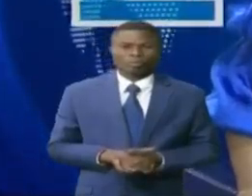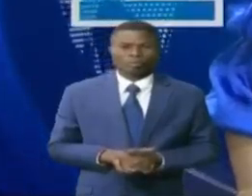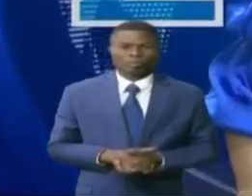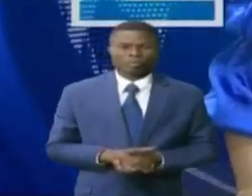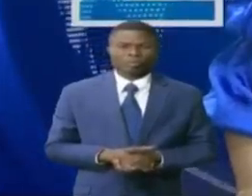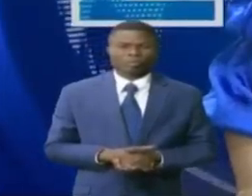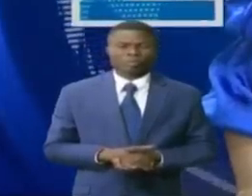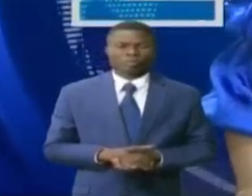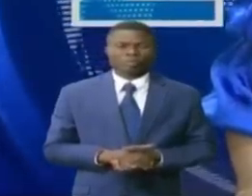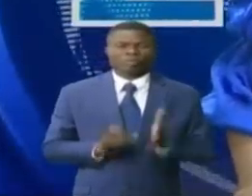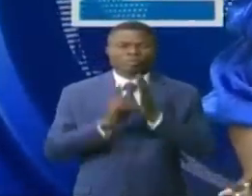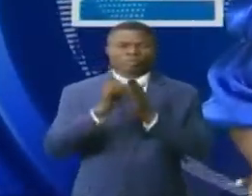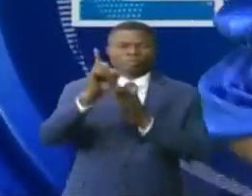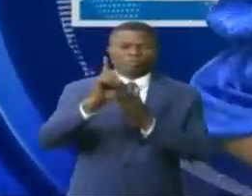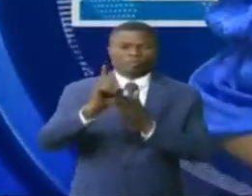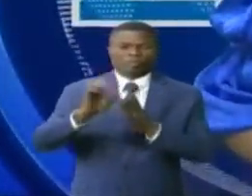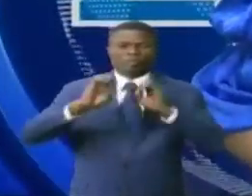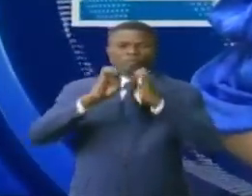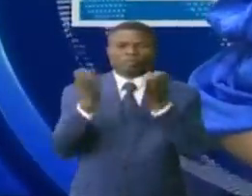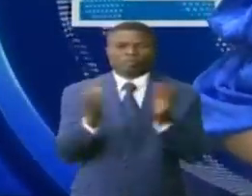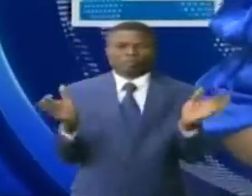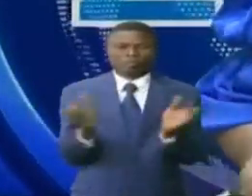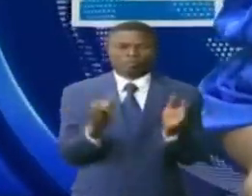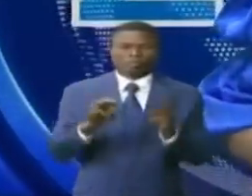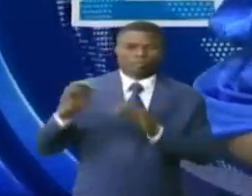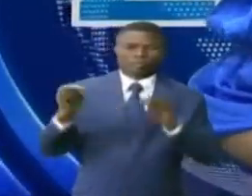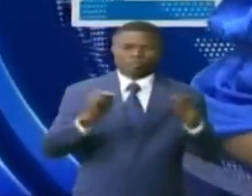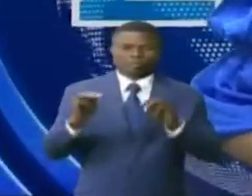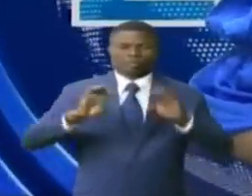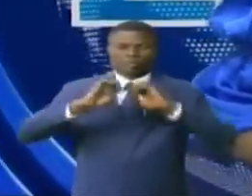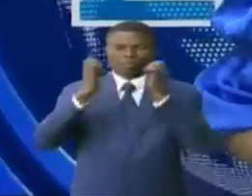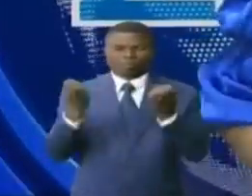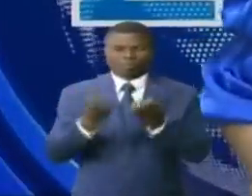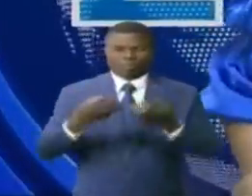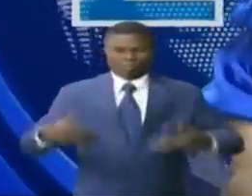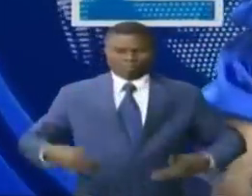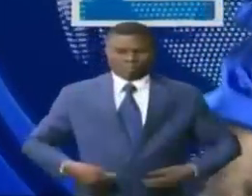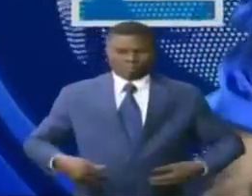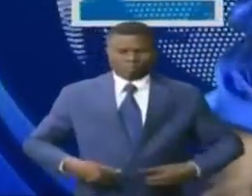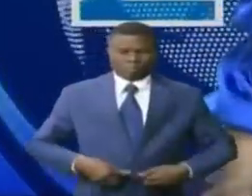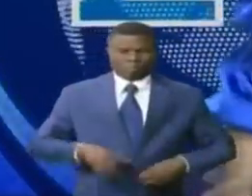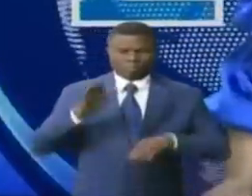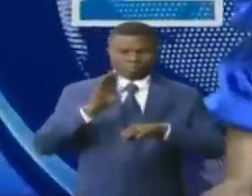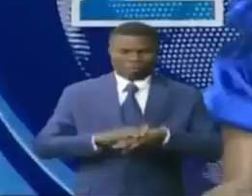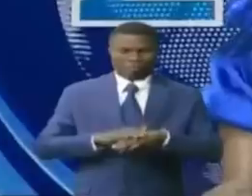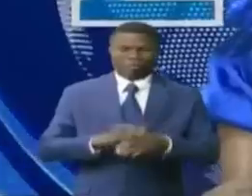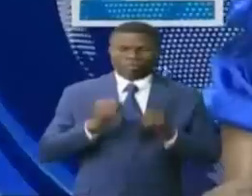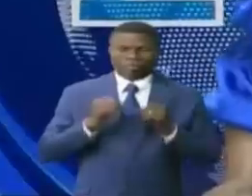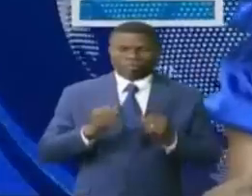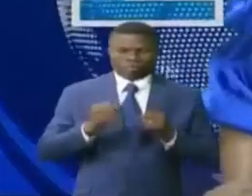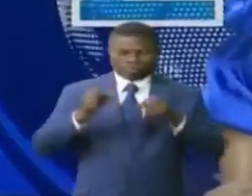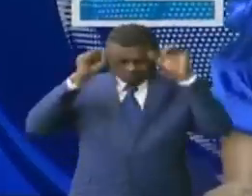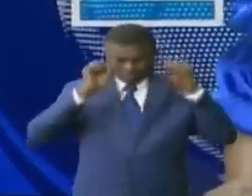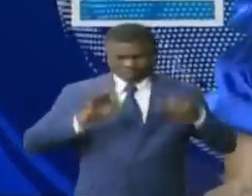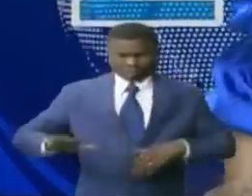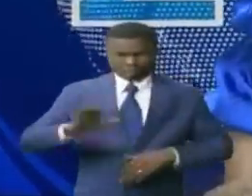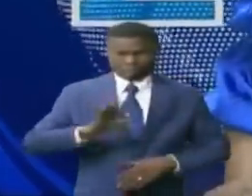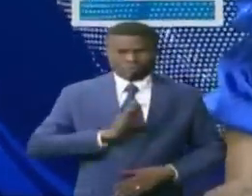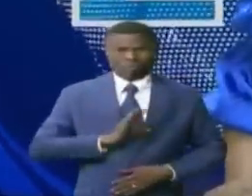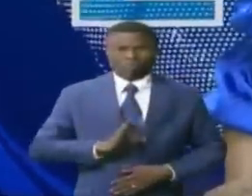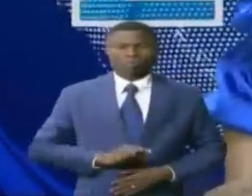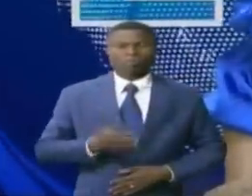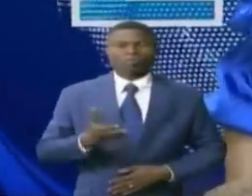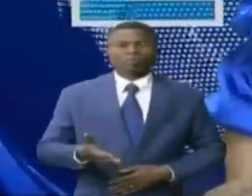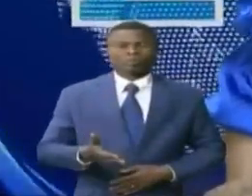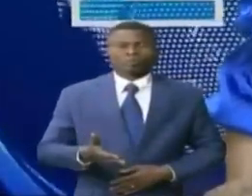Et l'émergence de la classe moyenne congolaise et l'entrepreneuriat des jeunes préoccupent au plus haut point le président de la République, Félix-Antoine